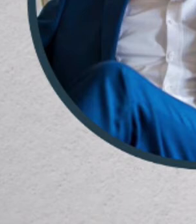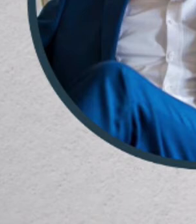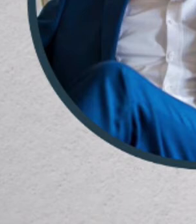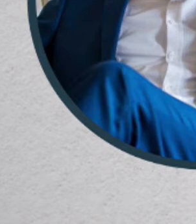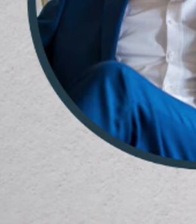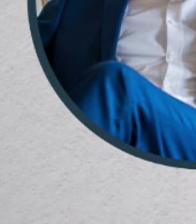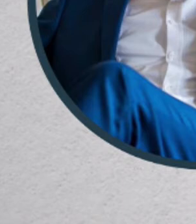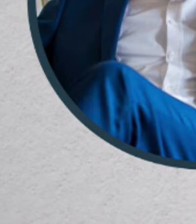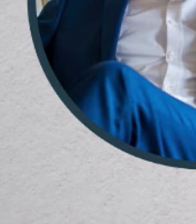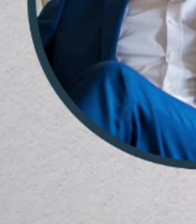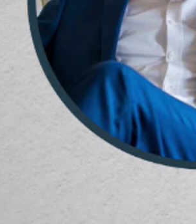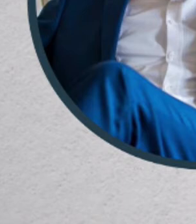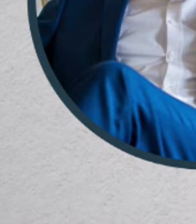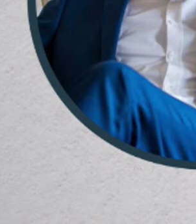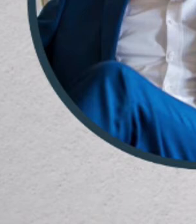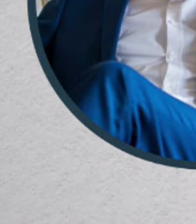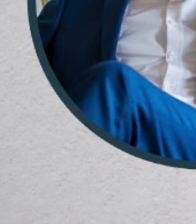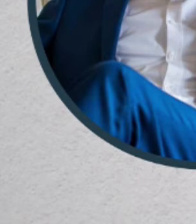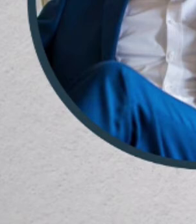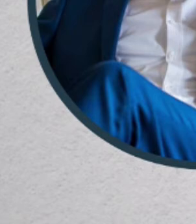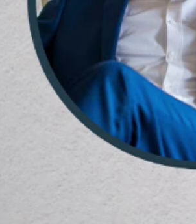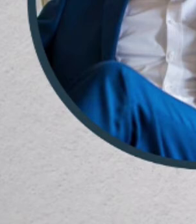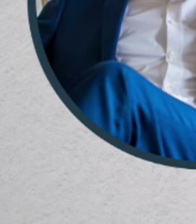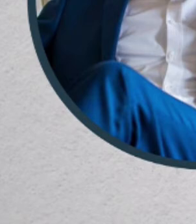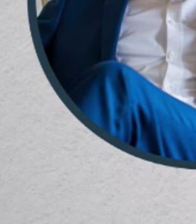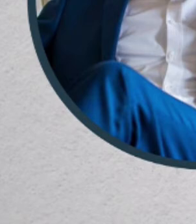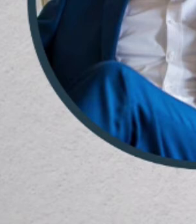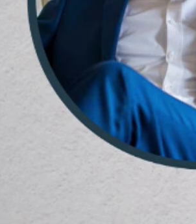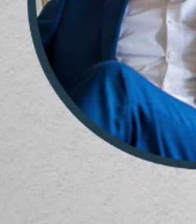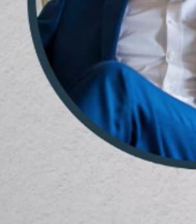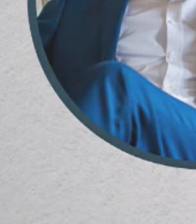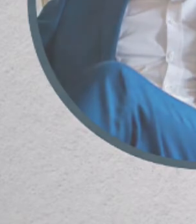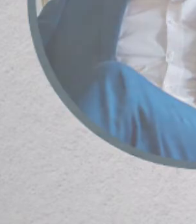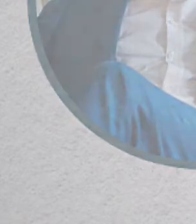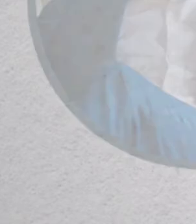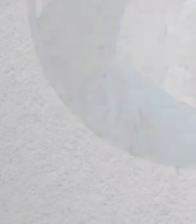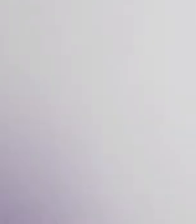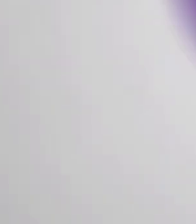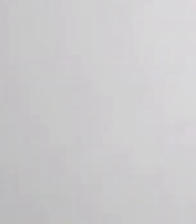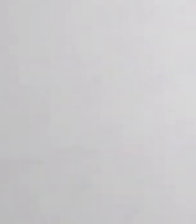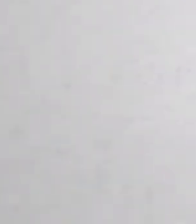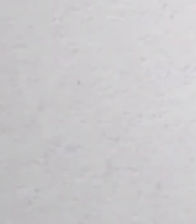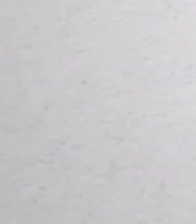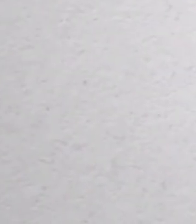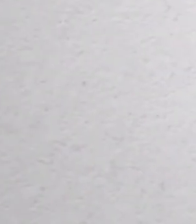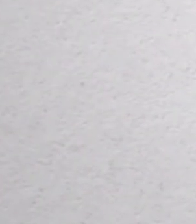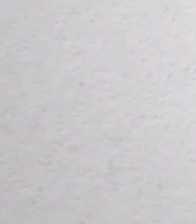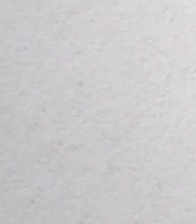проживання. Безпартійний, самовисуванець. Кандидатом у народні депутати зареєструвався першим в області.